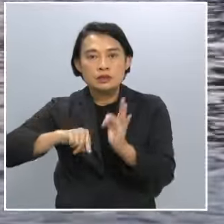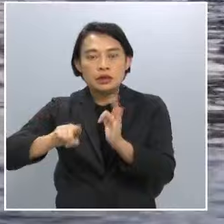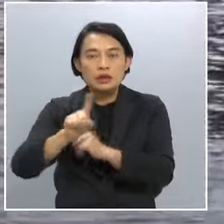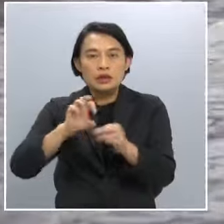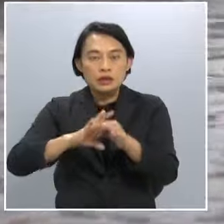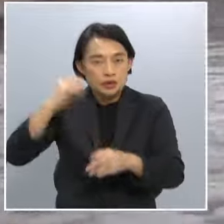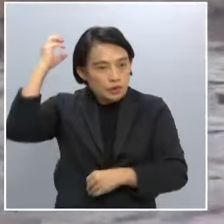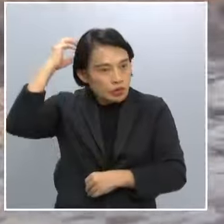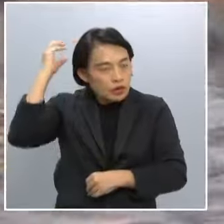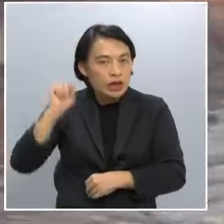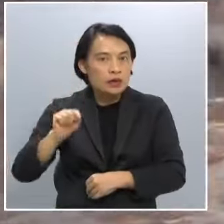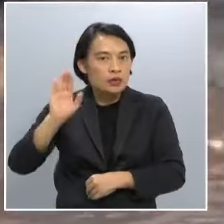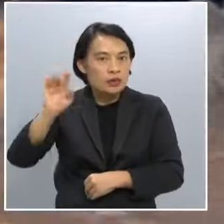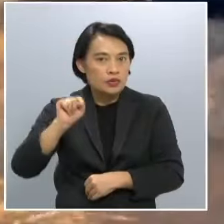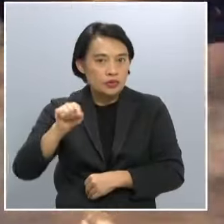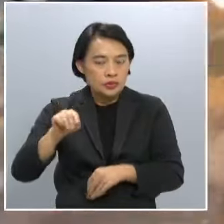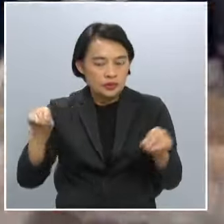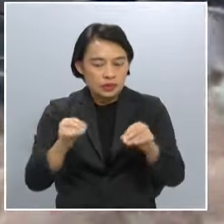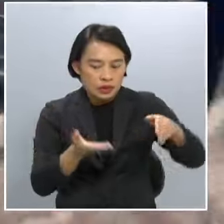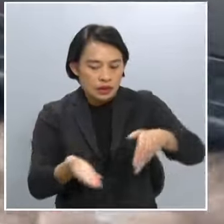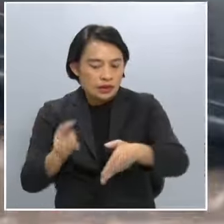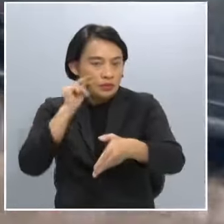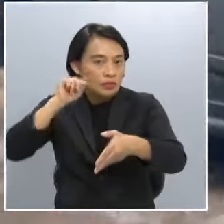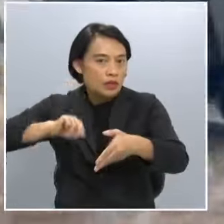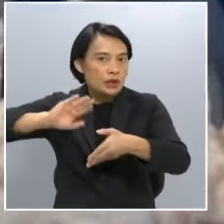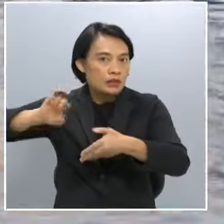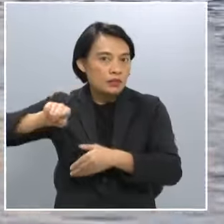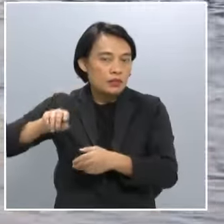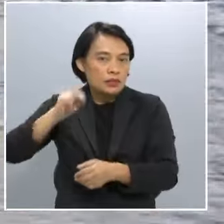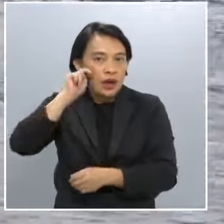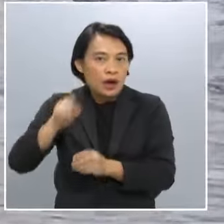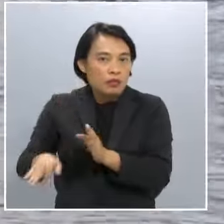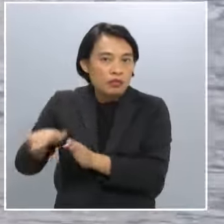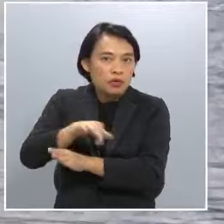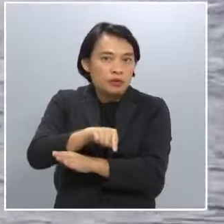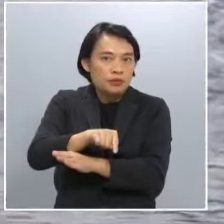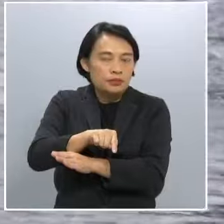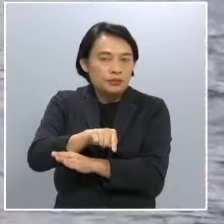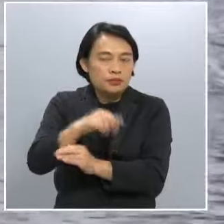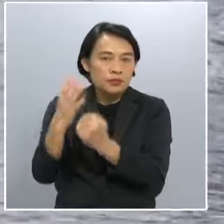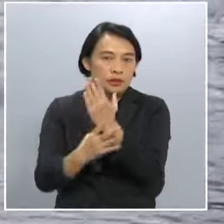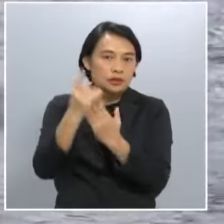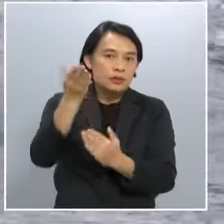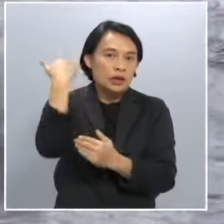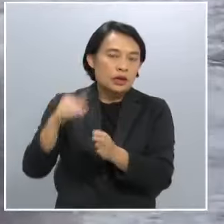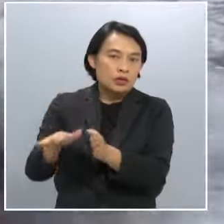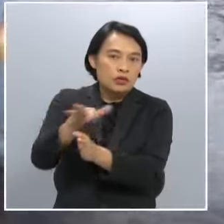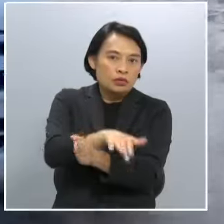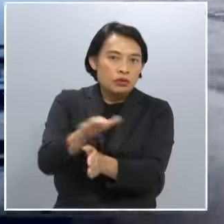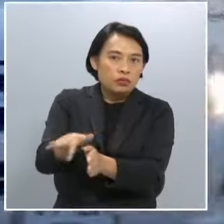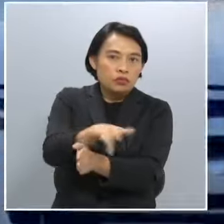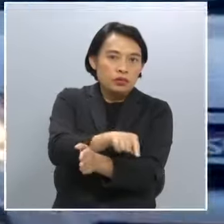าวพื้นที่ส่วนใหญ่ก็ติดแม่น้ำโขงน้ำล้นตลิ่งเข้าท่วมตั้งแต่ช่วงอาทิตย์ที่แล้วชาวบ้านบอกว่า